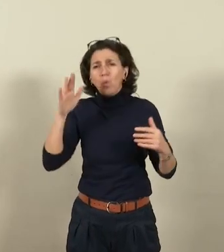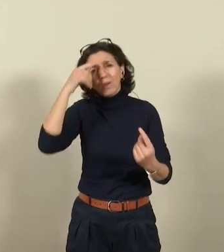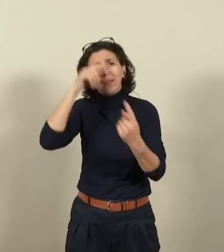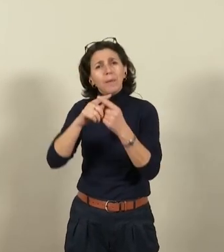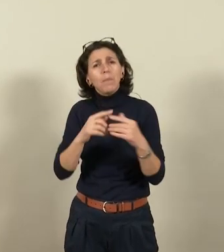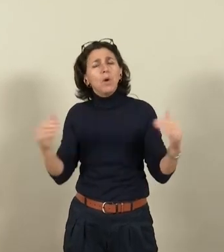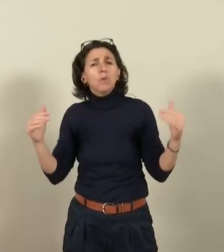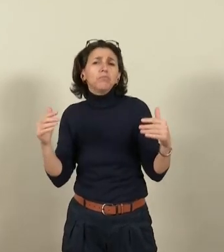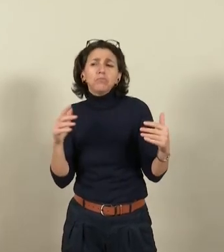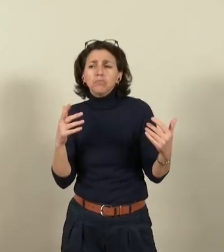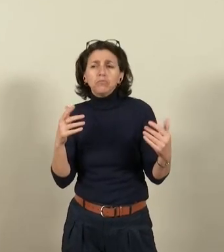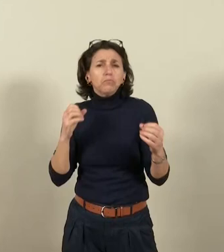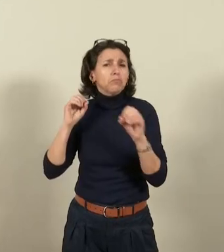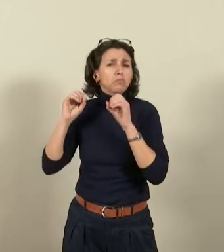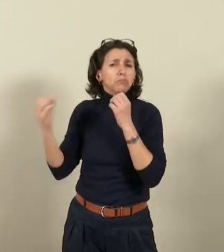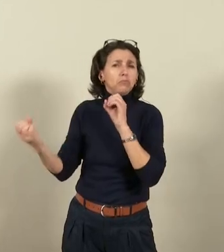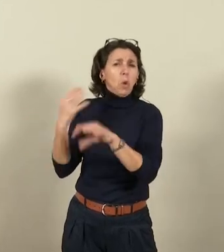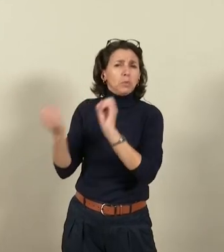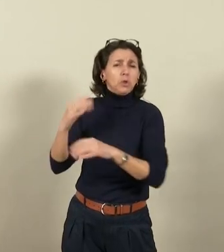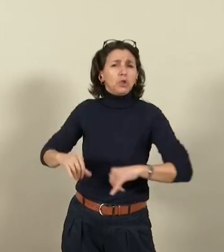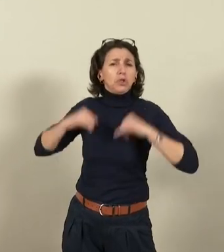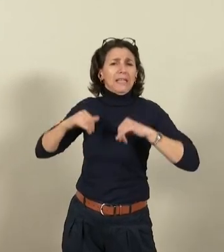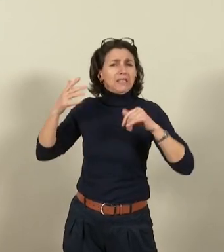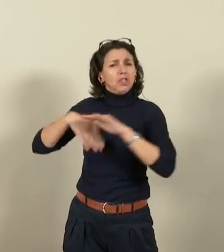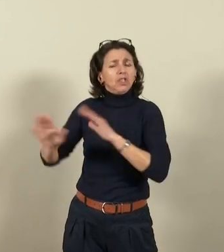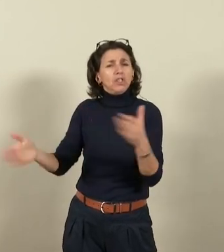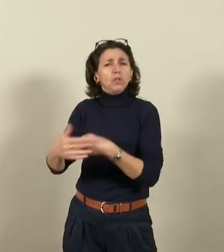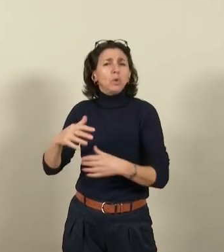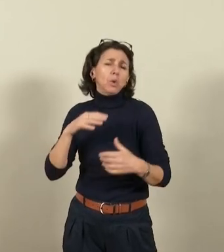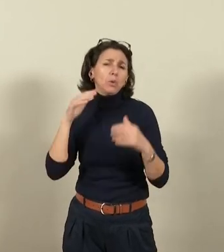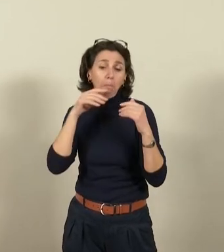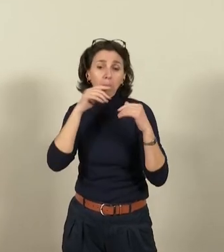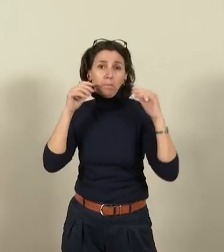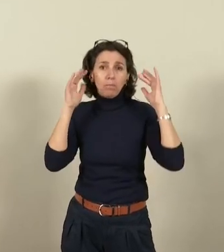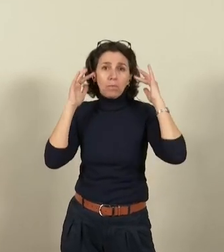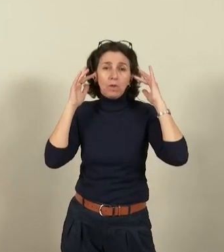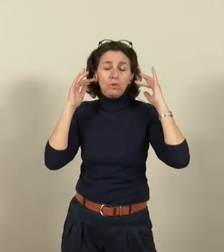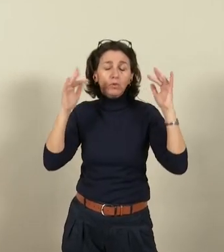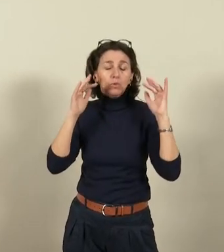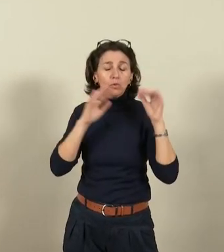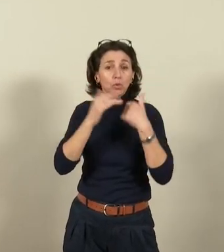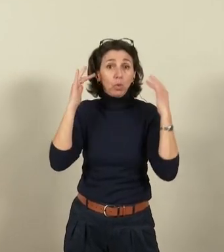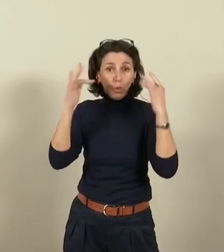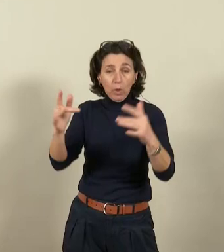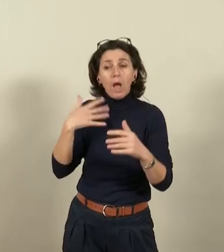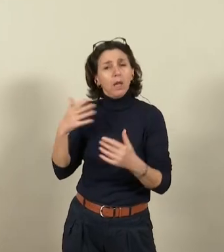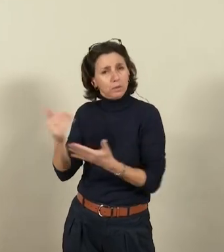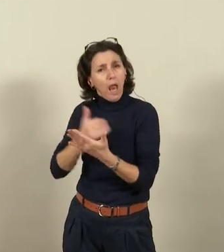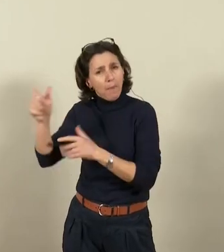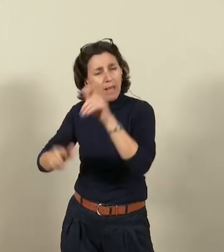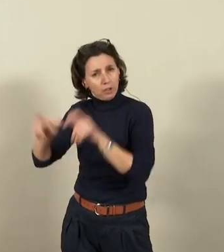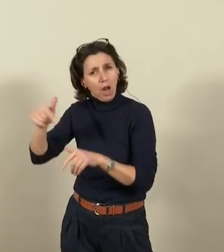dans le secteur socioculturel ù eux pour le coup ils ont des salariés dans les associations il en reste encore un petit peu heureusement